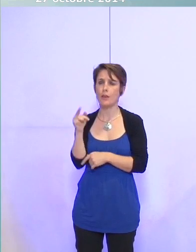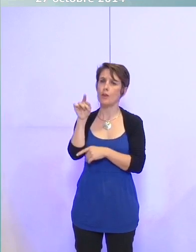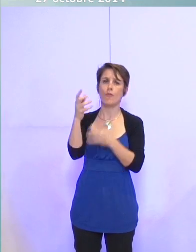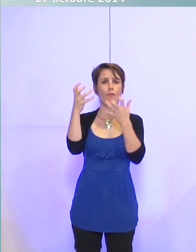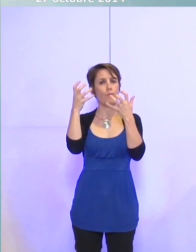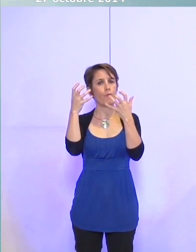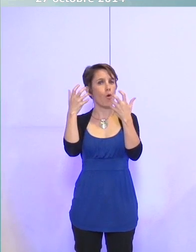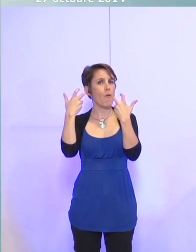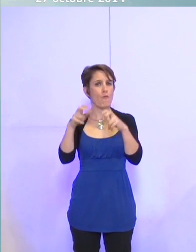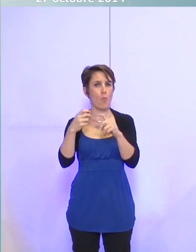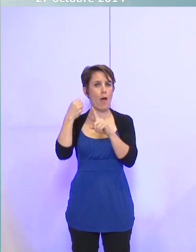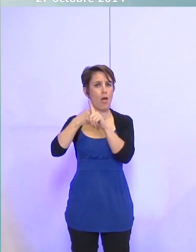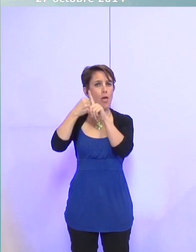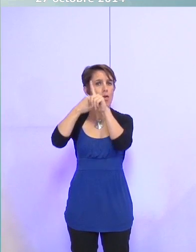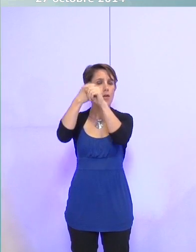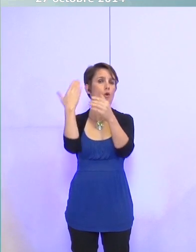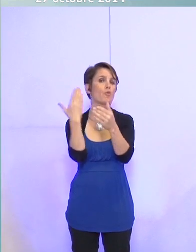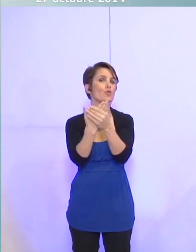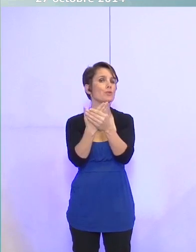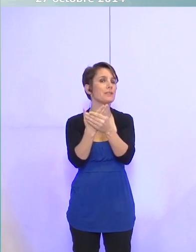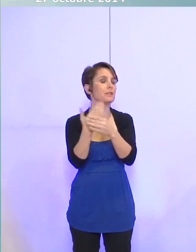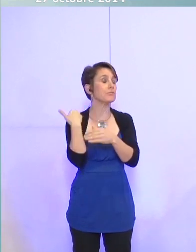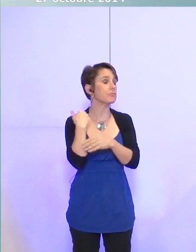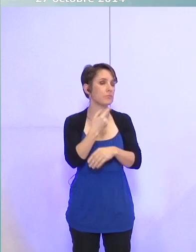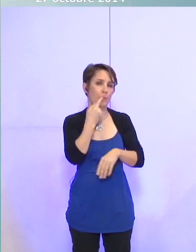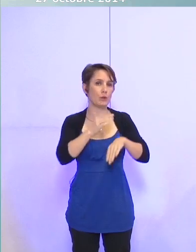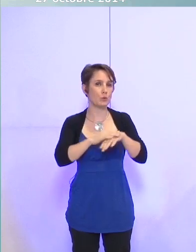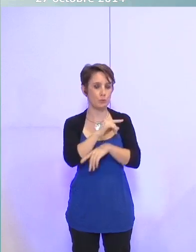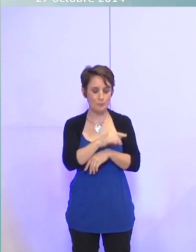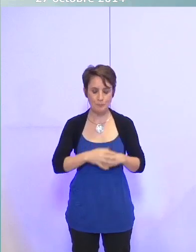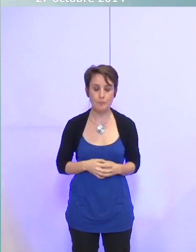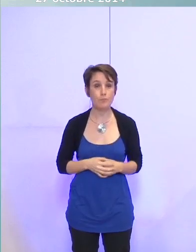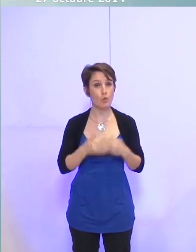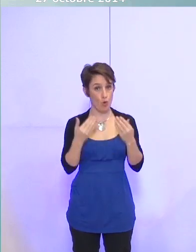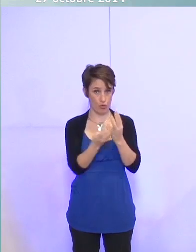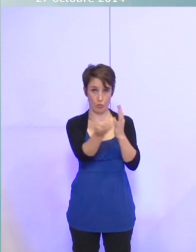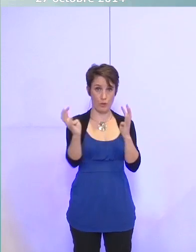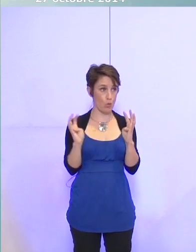pas défendre sur un dossier, celui que vous avez évoqué. Est-ce que pour notre conseil, étant donné